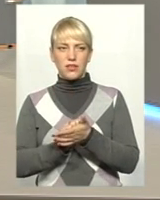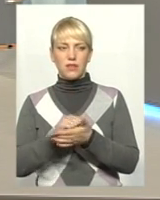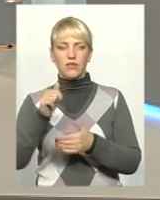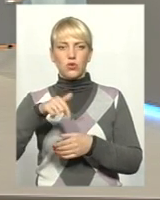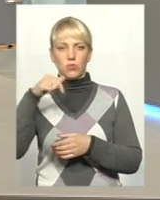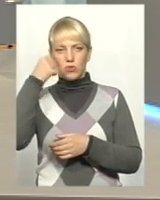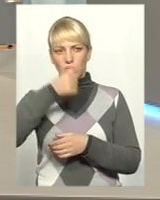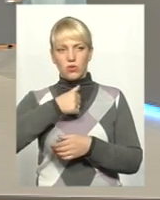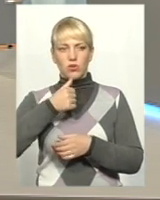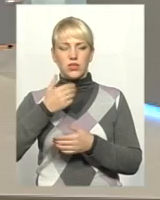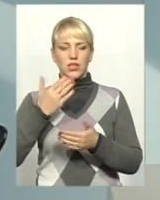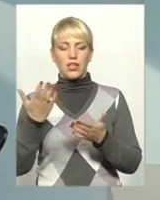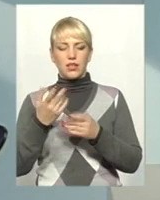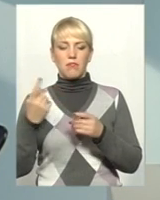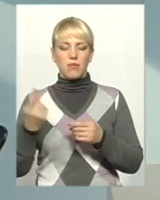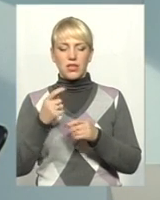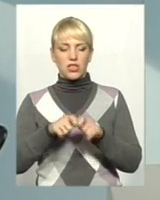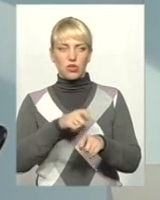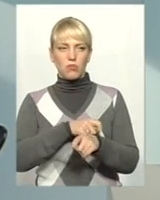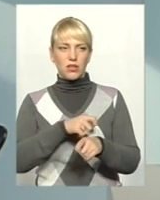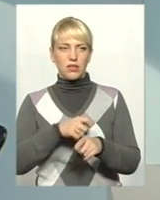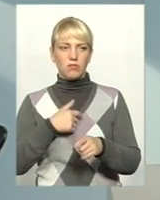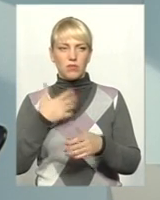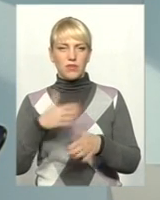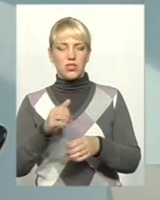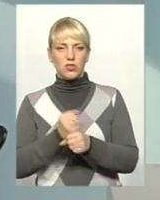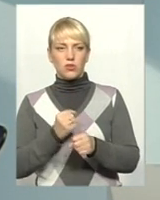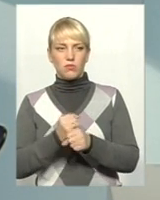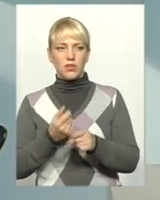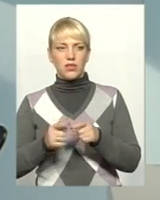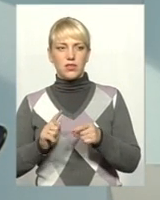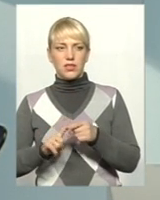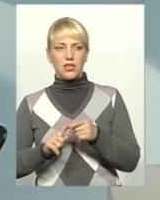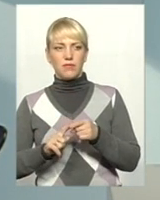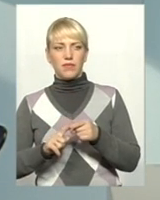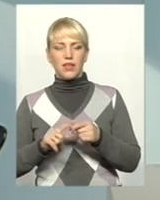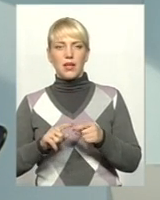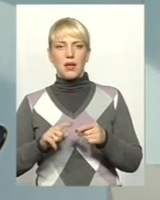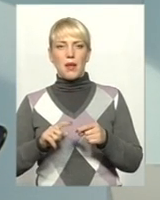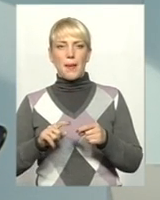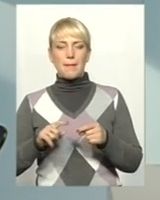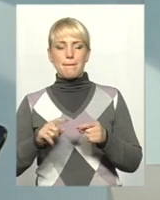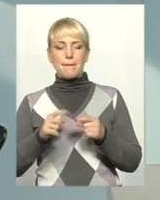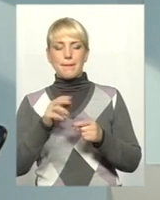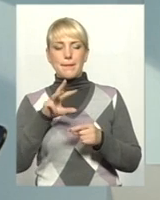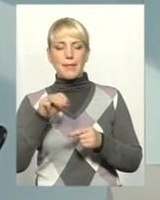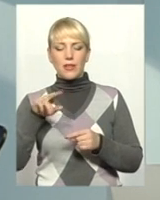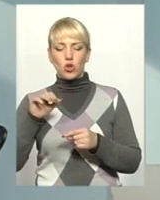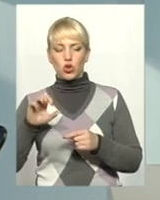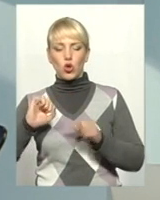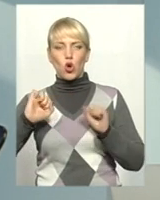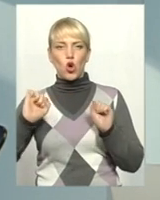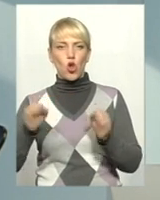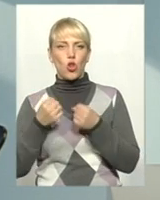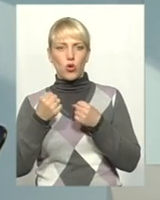році перші кілометри ми вже зробили. Це метод холодного ресаклінгу. Це той вид